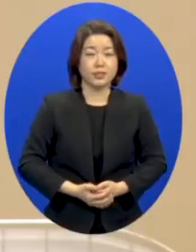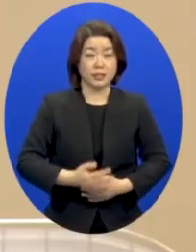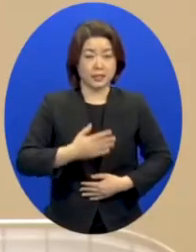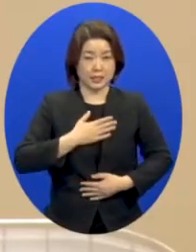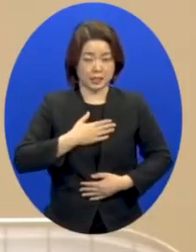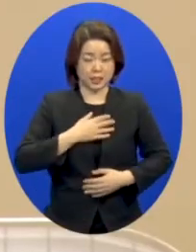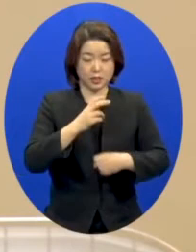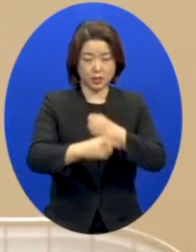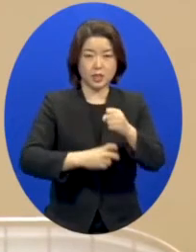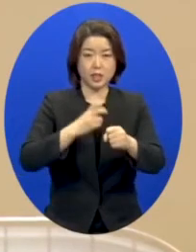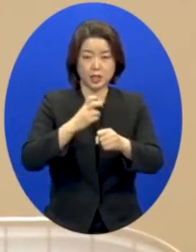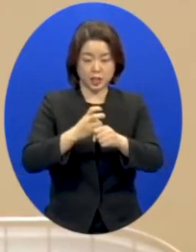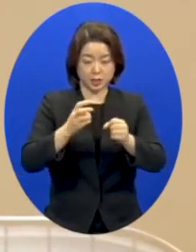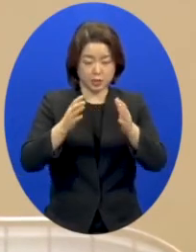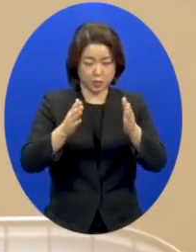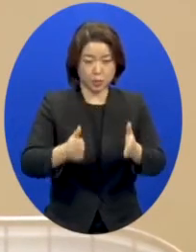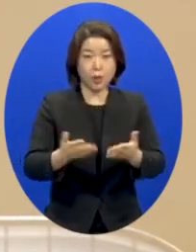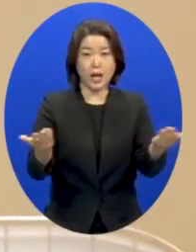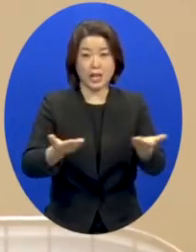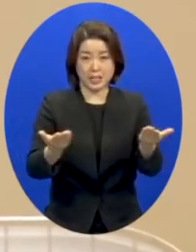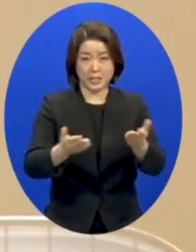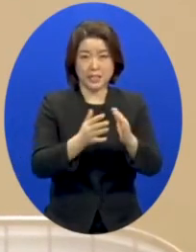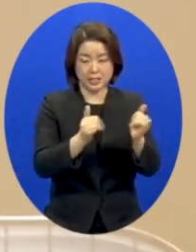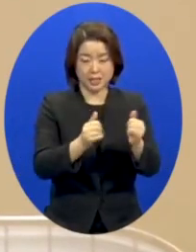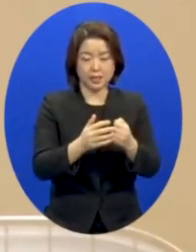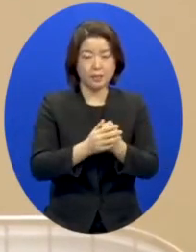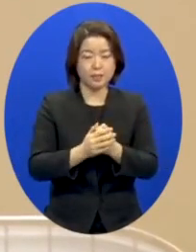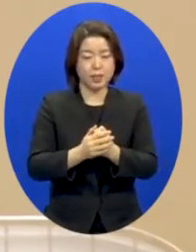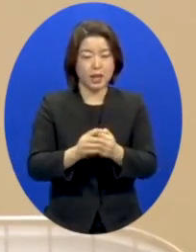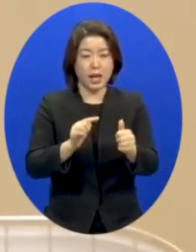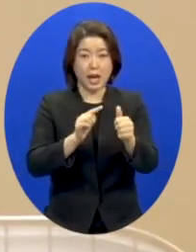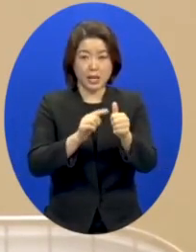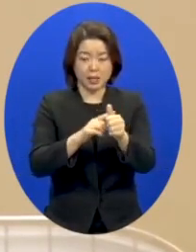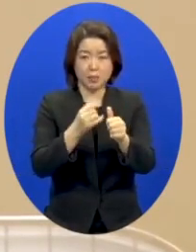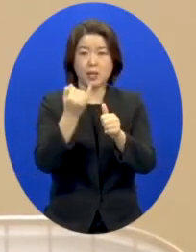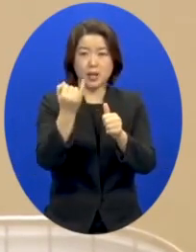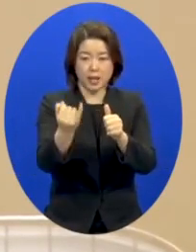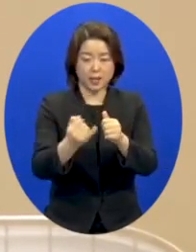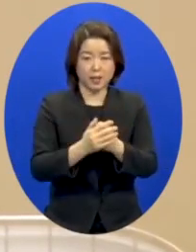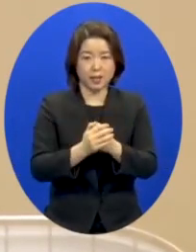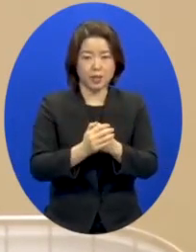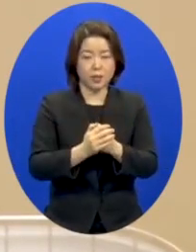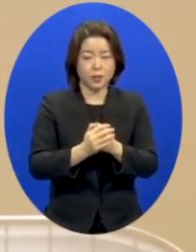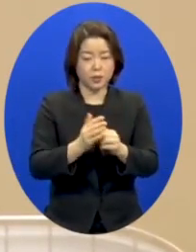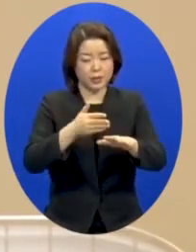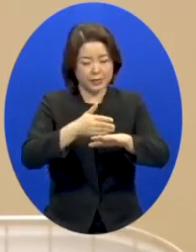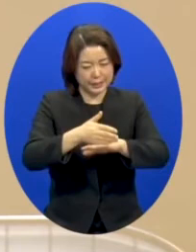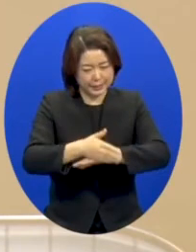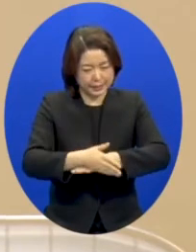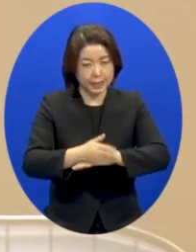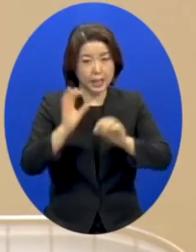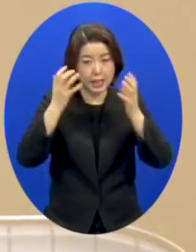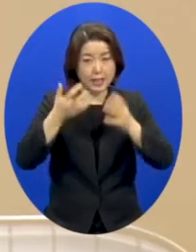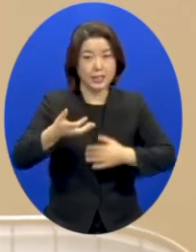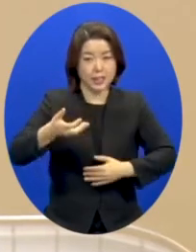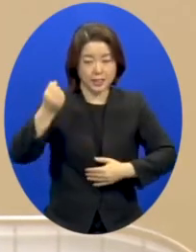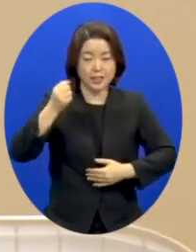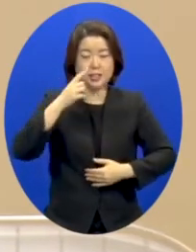저는 20년 차 직장인으로 한 남편의 아내로 늦은 나이에 얻은 한 남자아이의